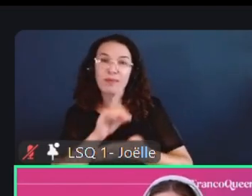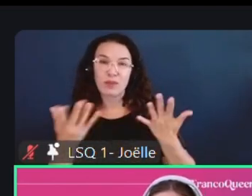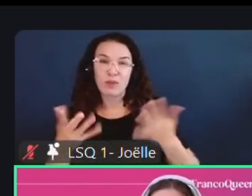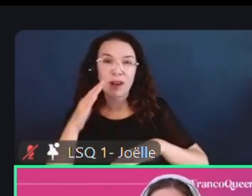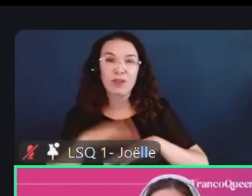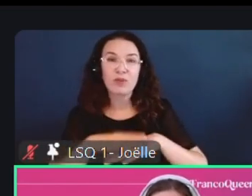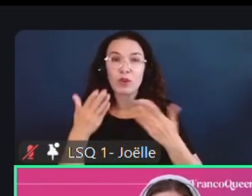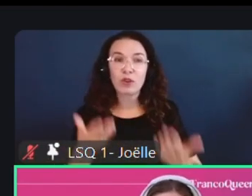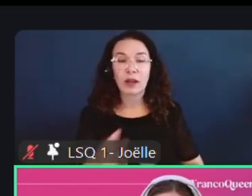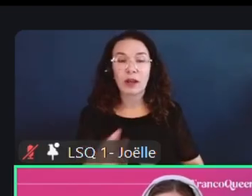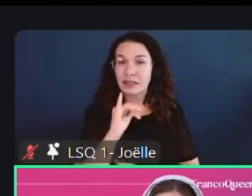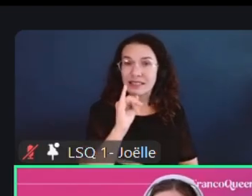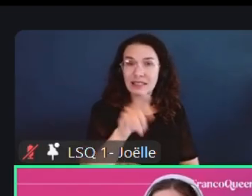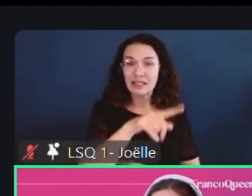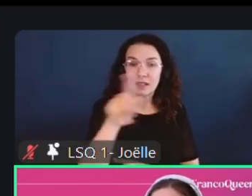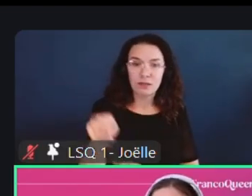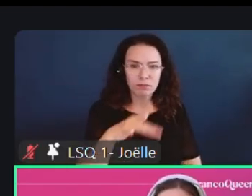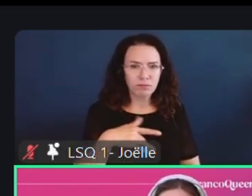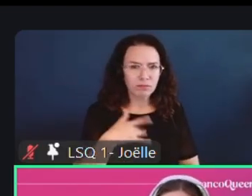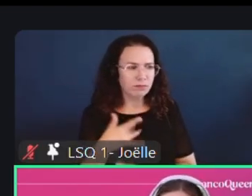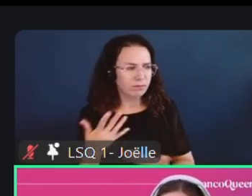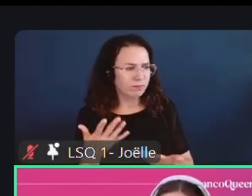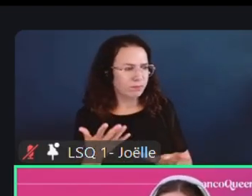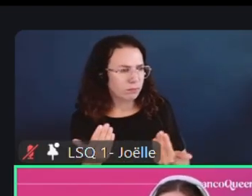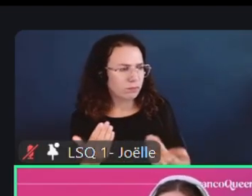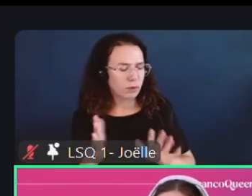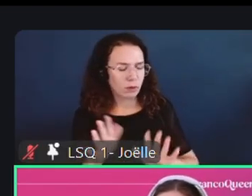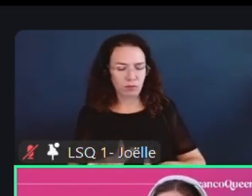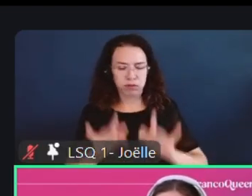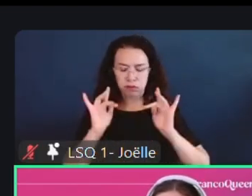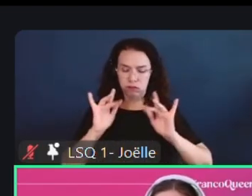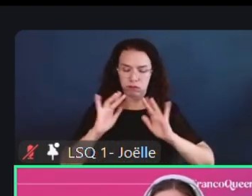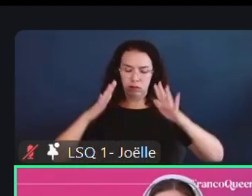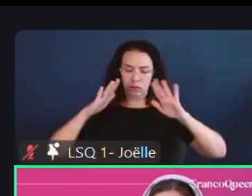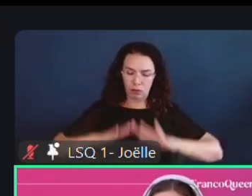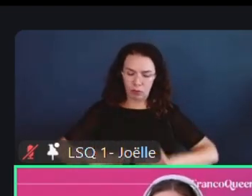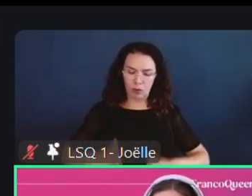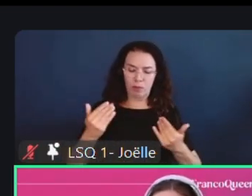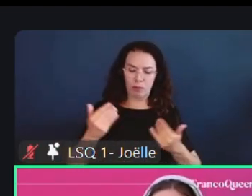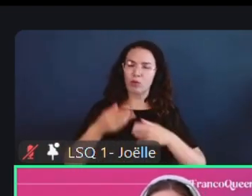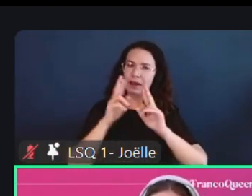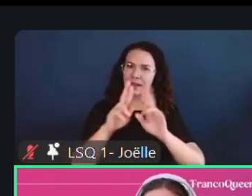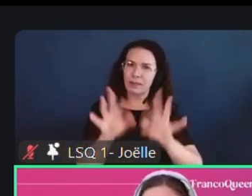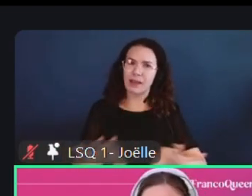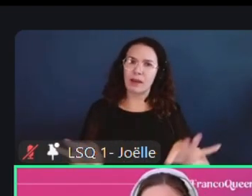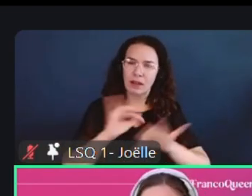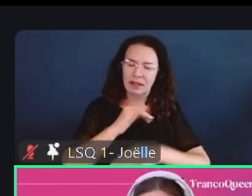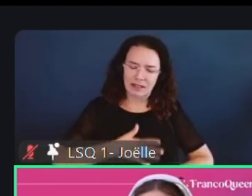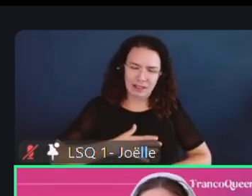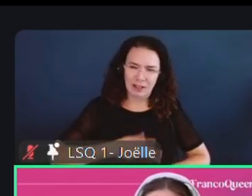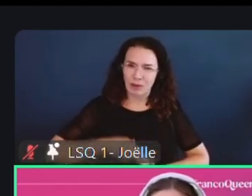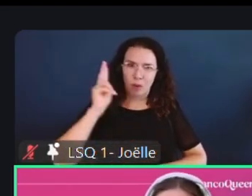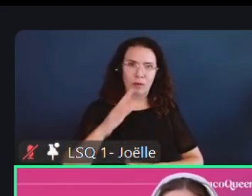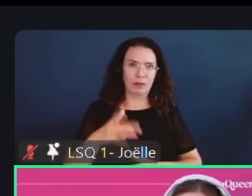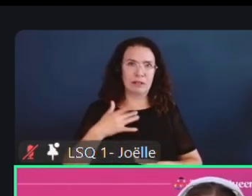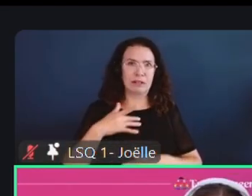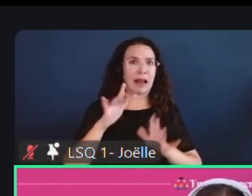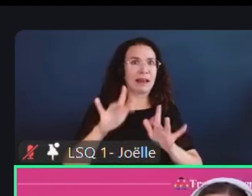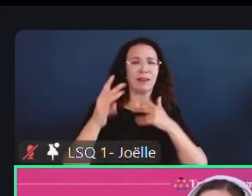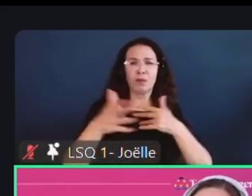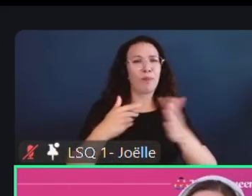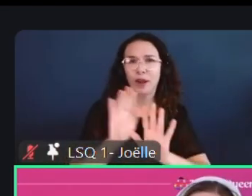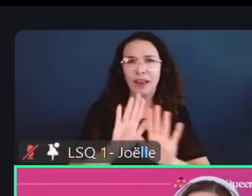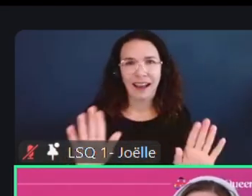Alors, si vous avez besoin, n'hésitez pas à prendre un moment pour vous respecter vos limites. On ne le prendra pas personnel. On vous